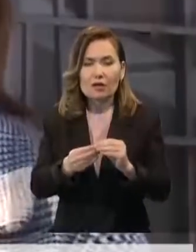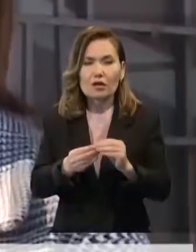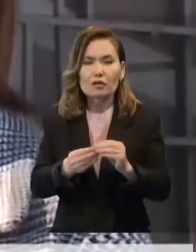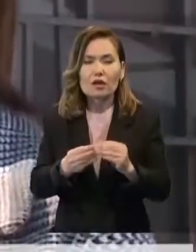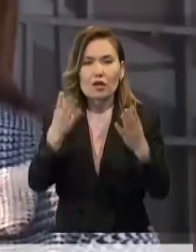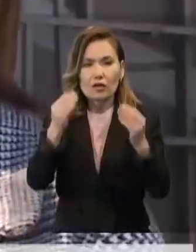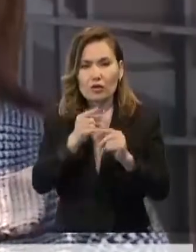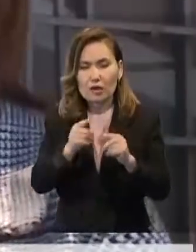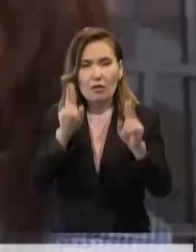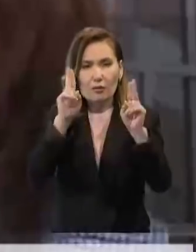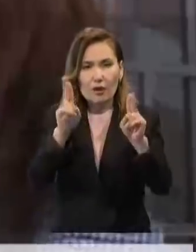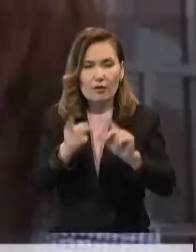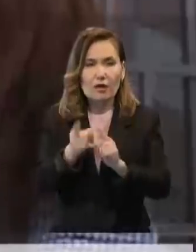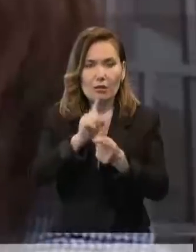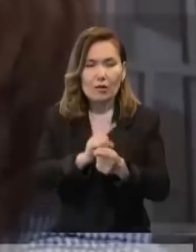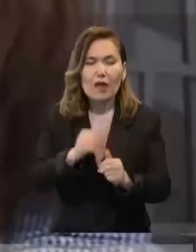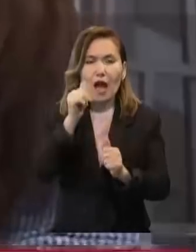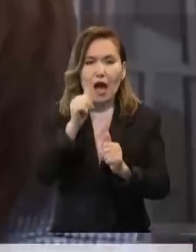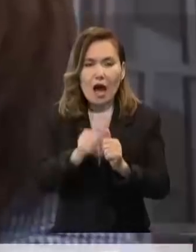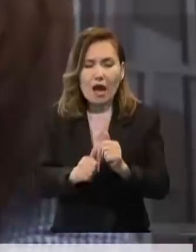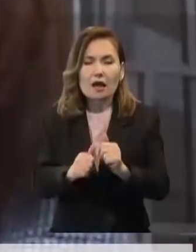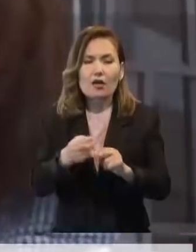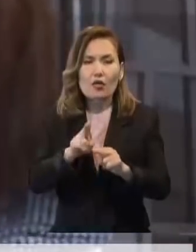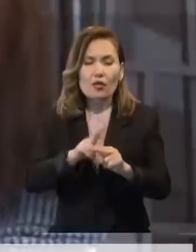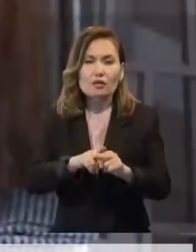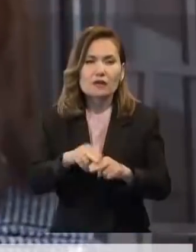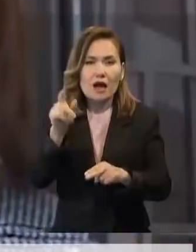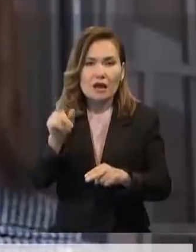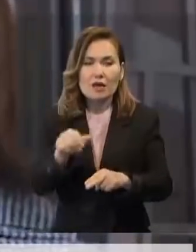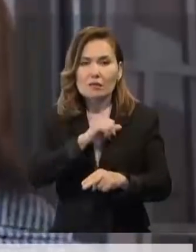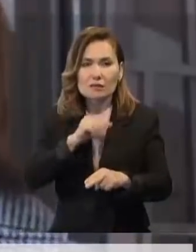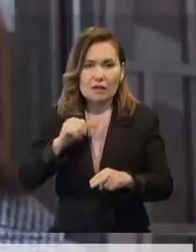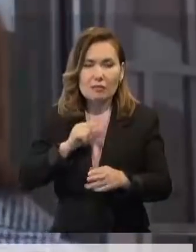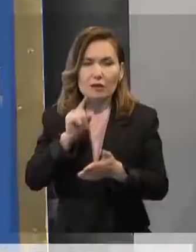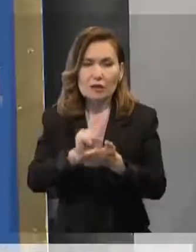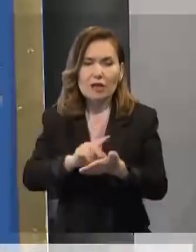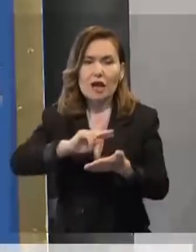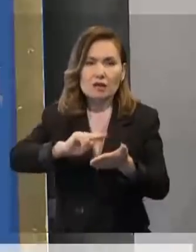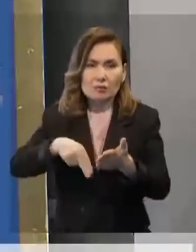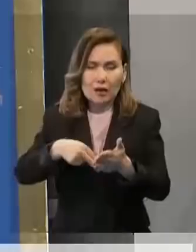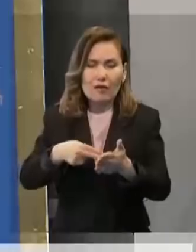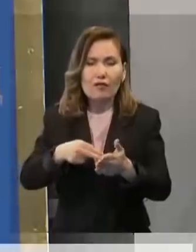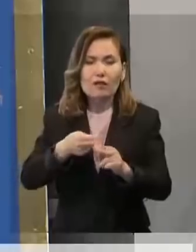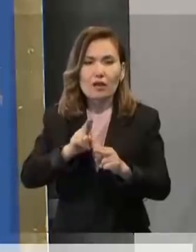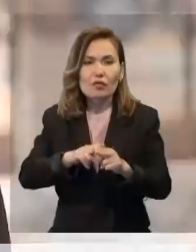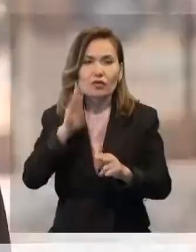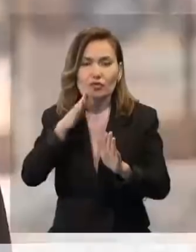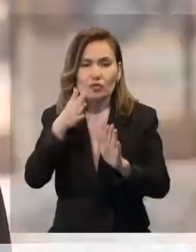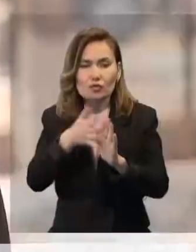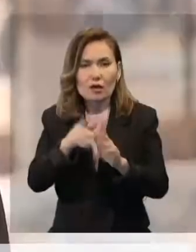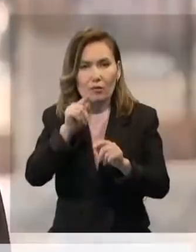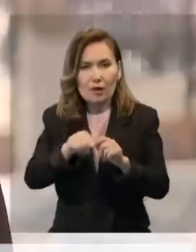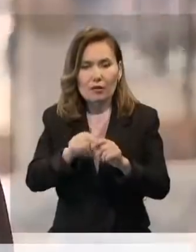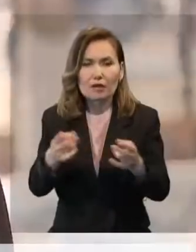олардың шарттары өзгерді. Әр пайдаланушыға бөлек биологиялық негіздеме жасайтын болғандықтан бағалары солай қымбаттады.